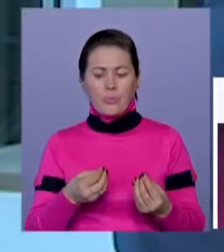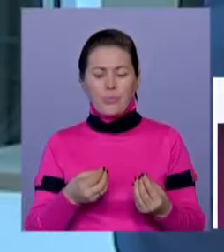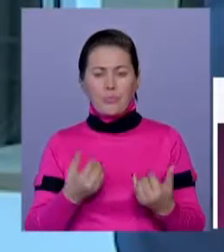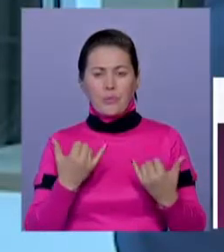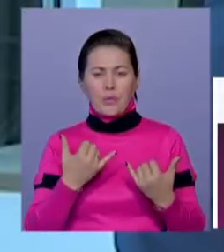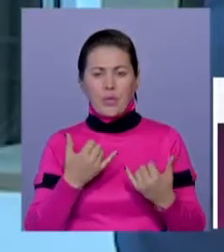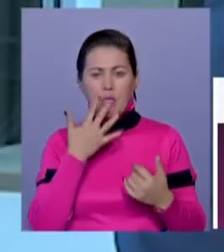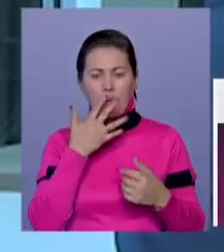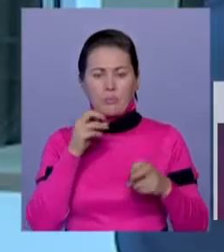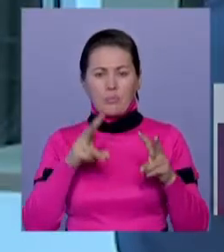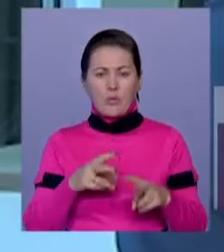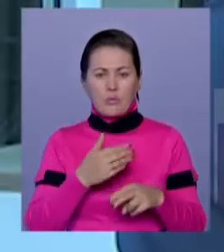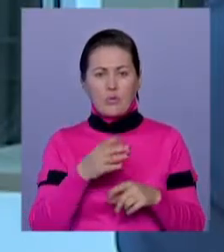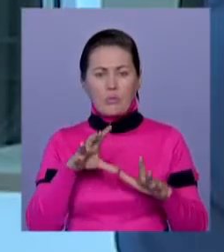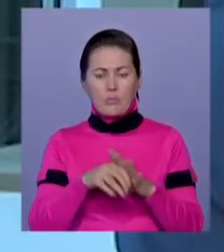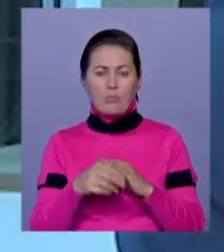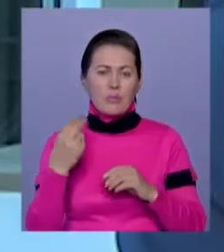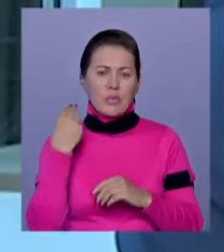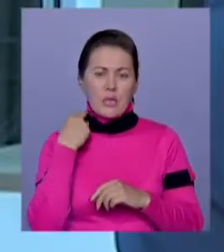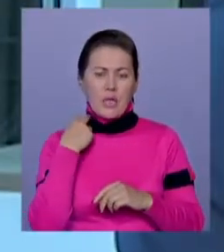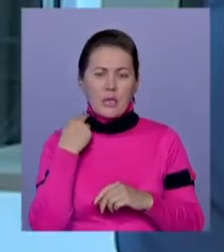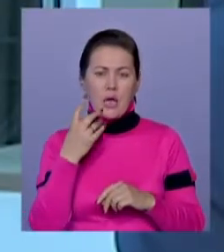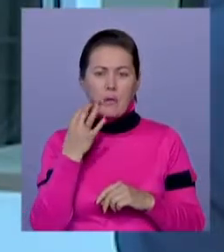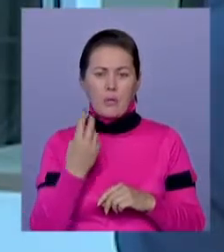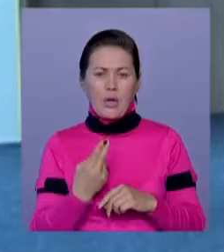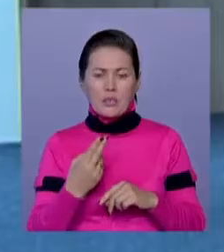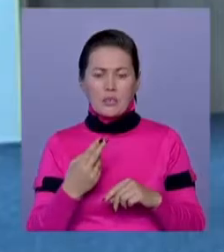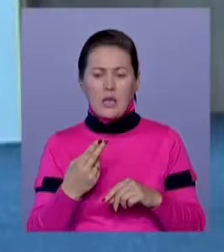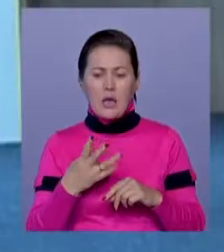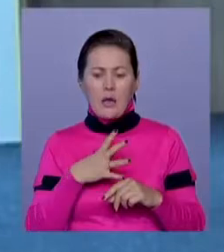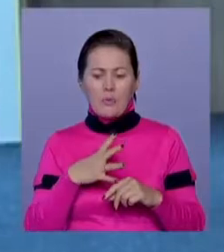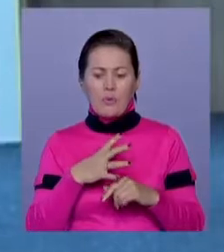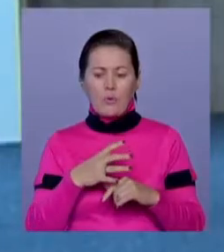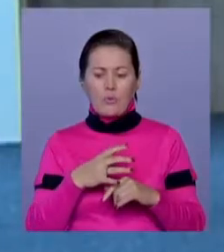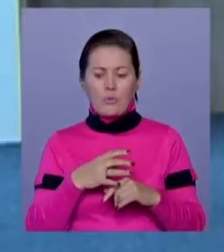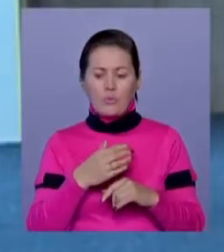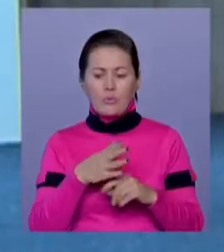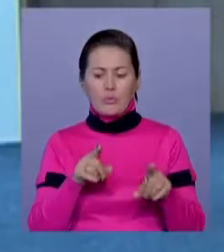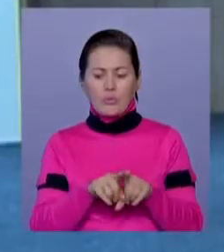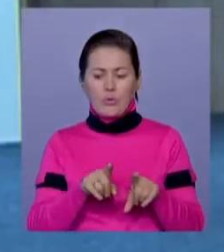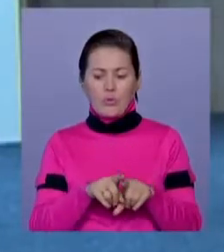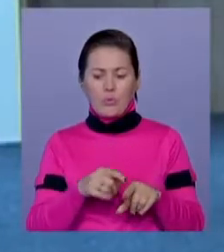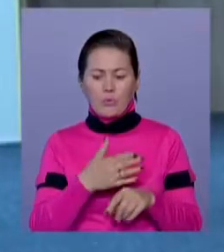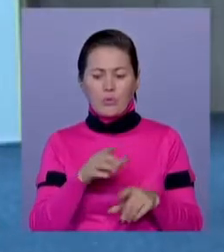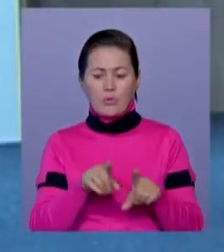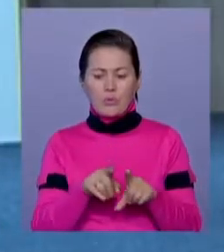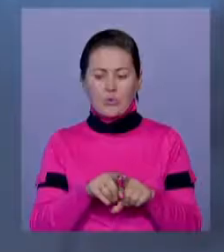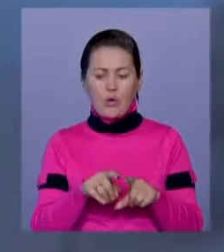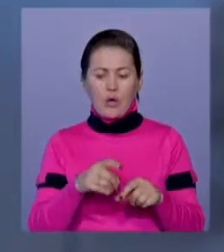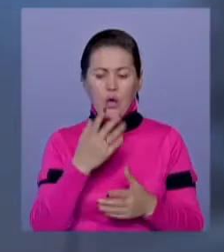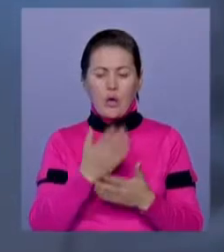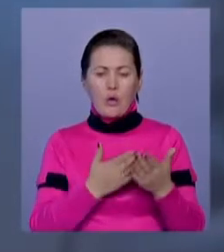қазір шетелдік мамандар соның ішінде мына британдық корпорацияның UKCD дейді ғой, солардан